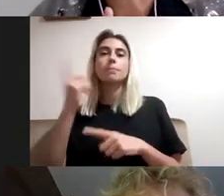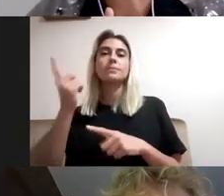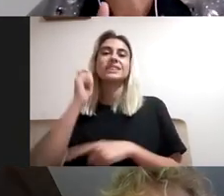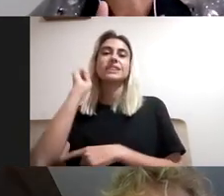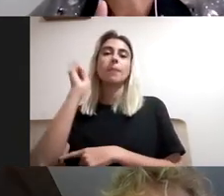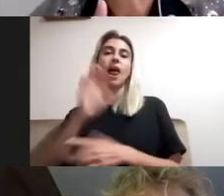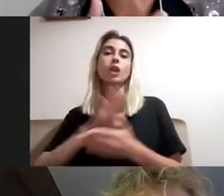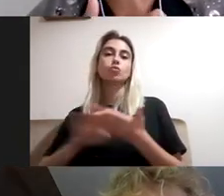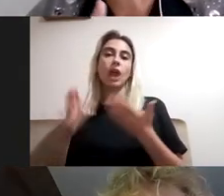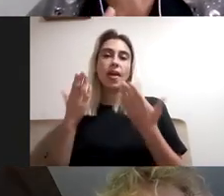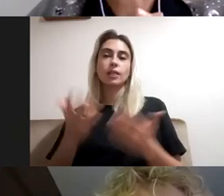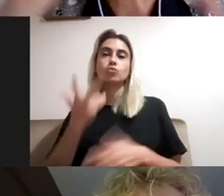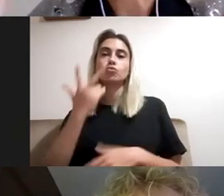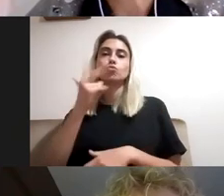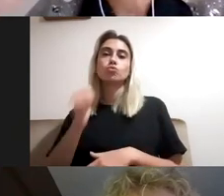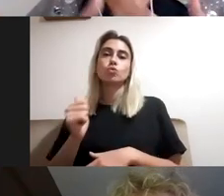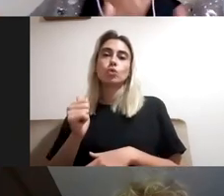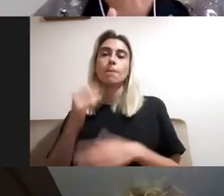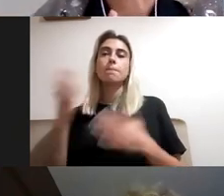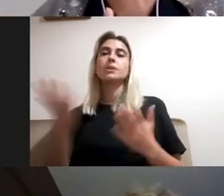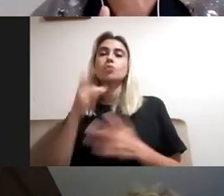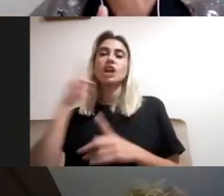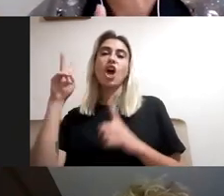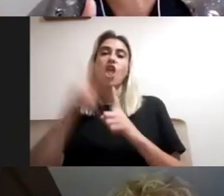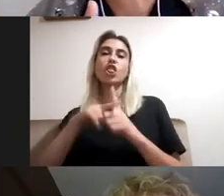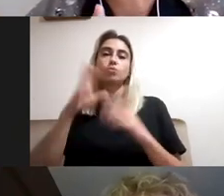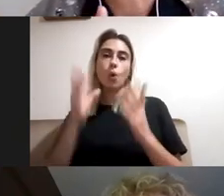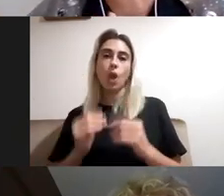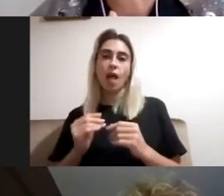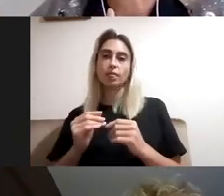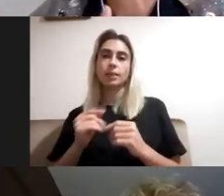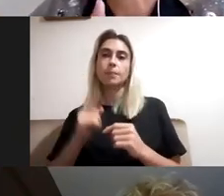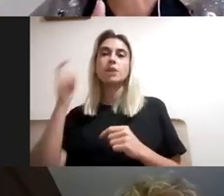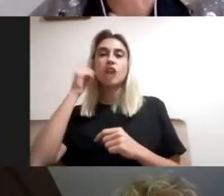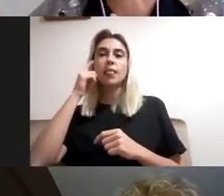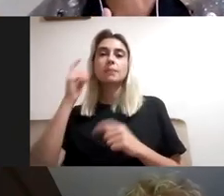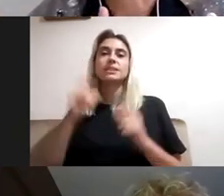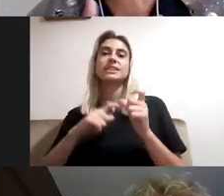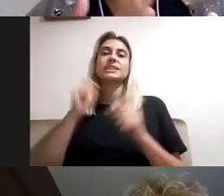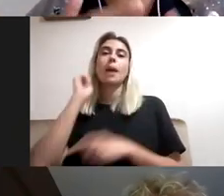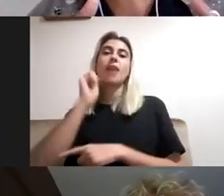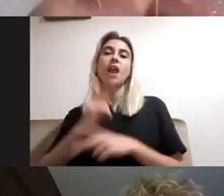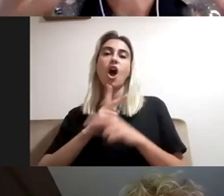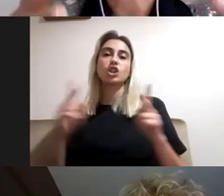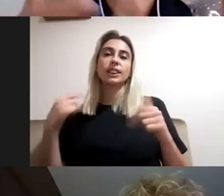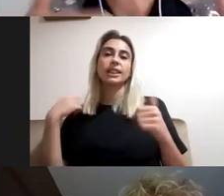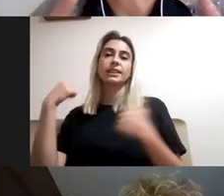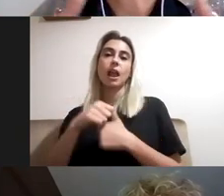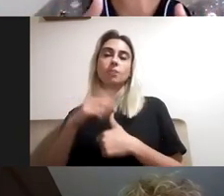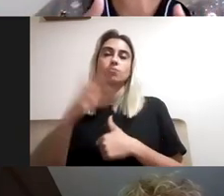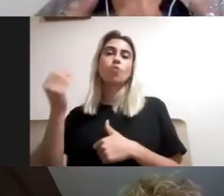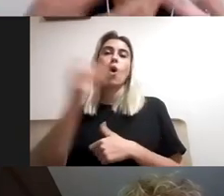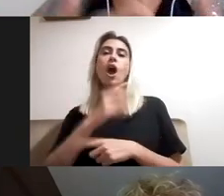düzenledi. 3 günlük birçok katılımcının olduğu bir bilinçlendirme semineri açtılar tekrar. Birçok